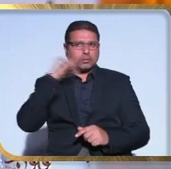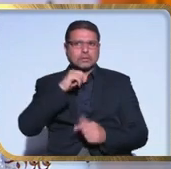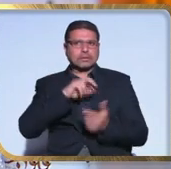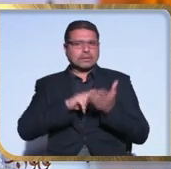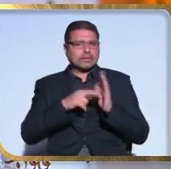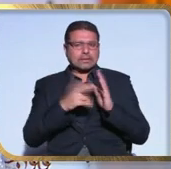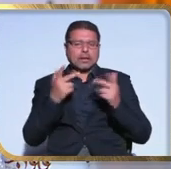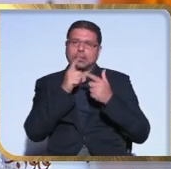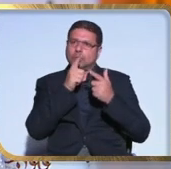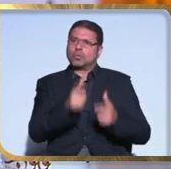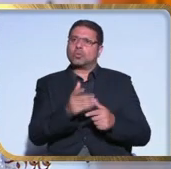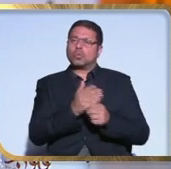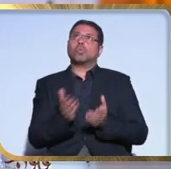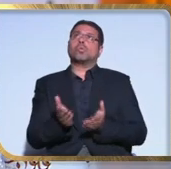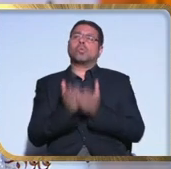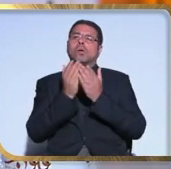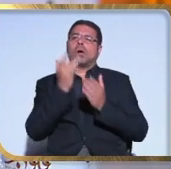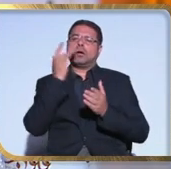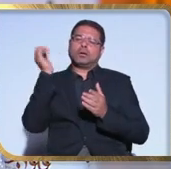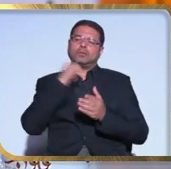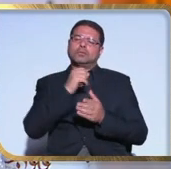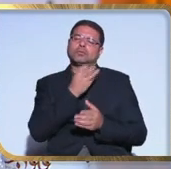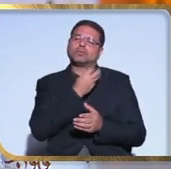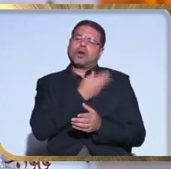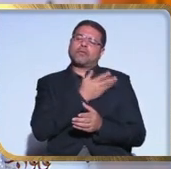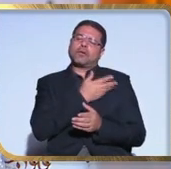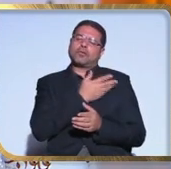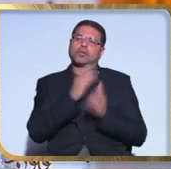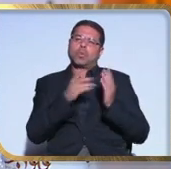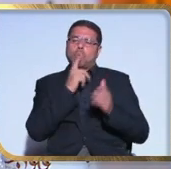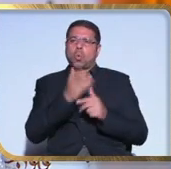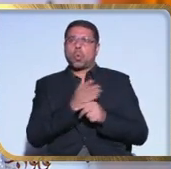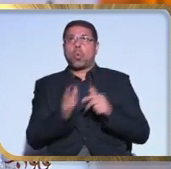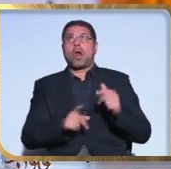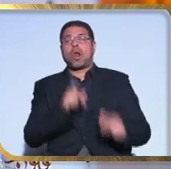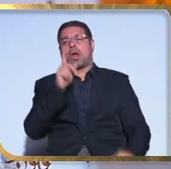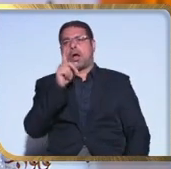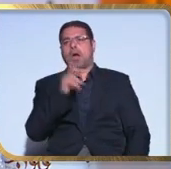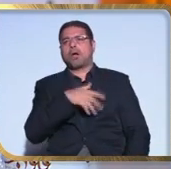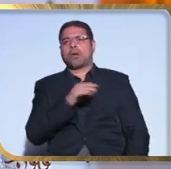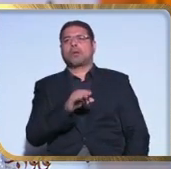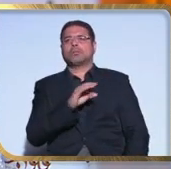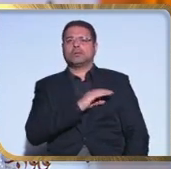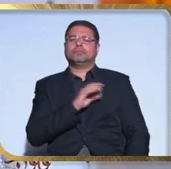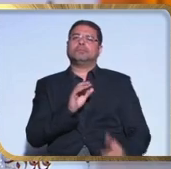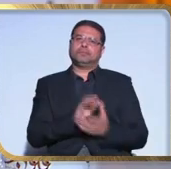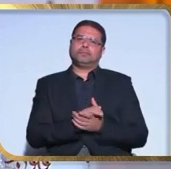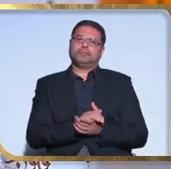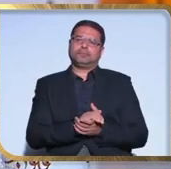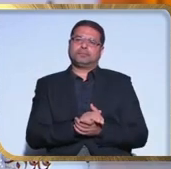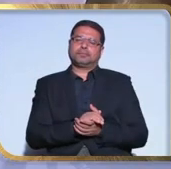اليه فكان دعاء التوبه والاستغفار لانه الله الرحمن